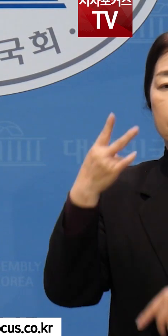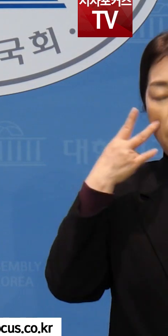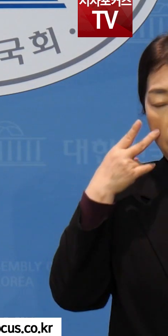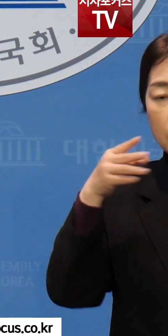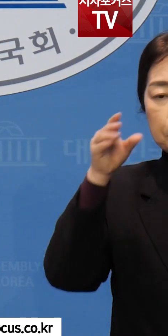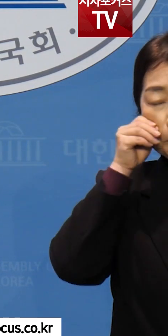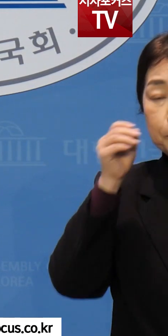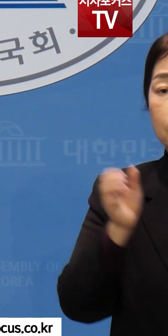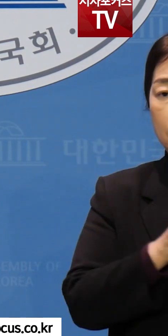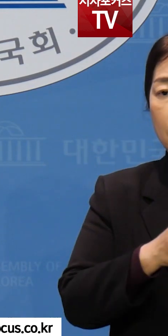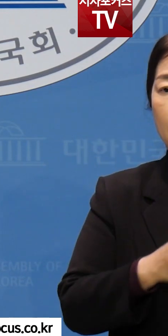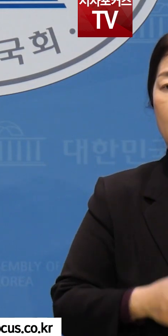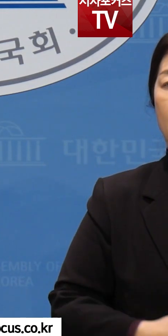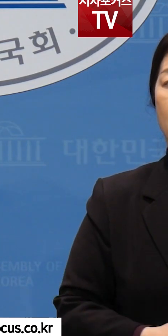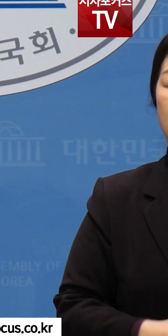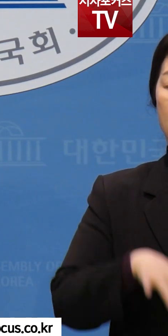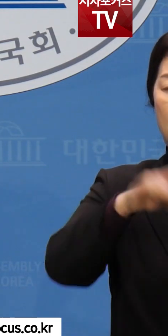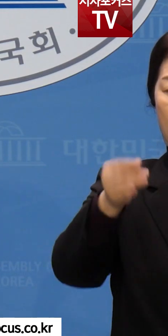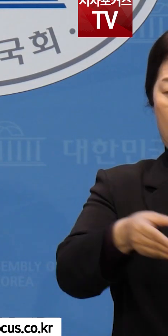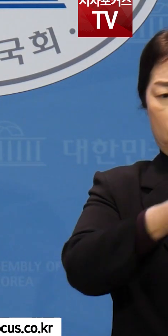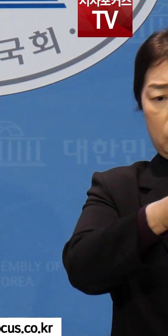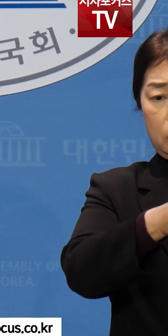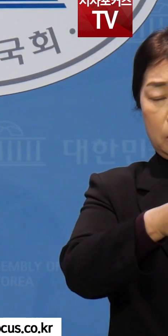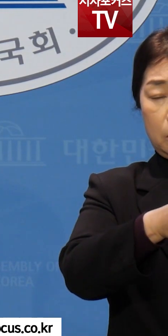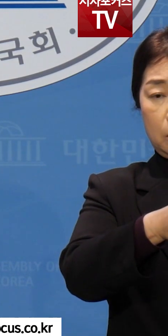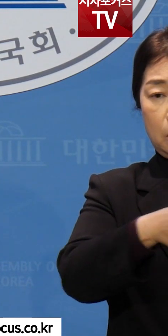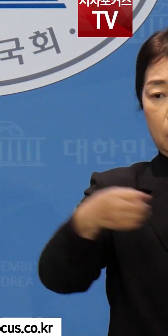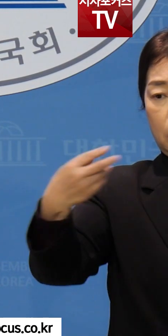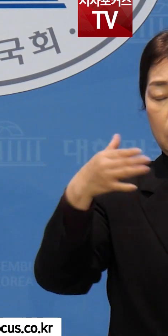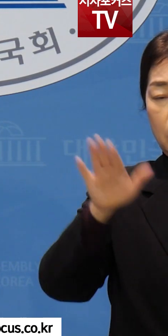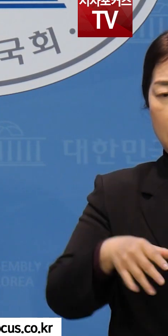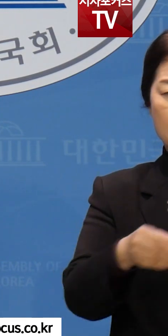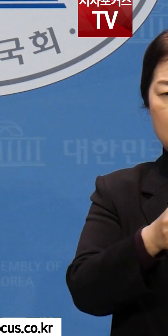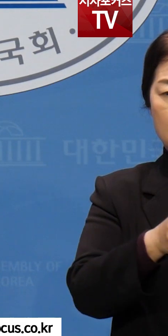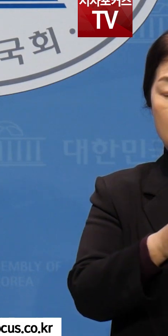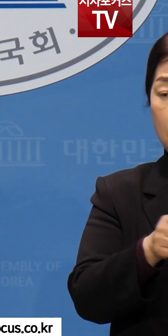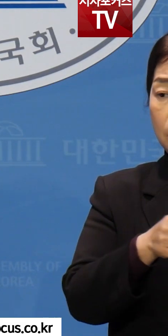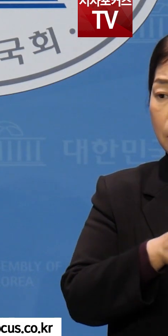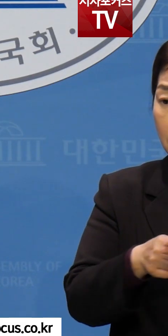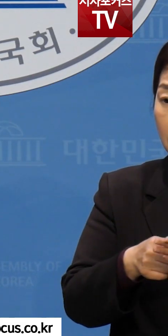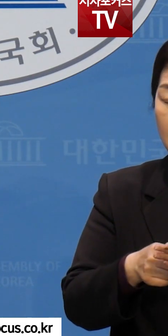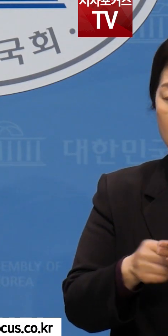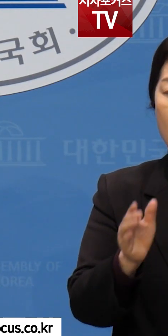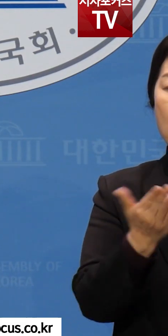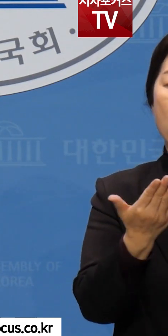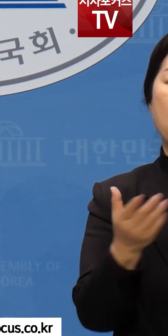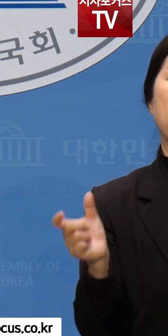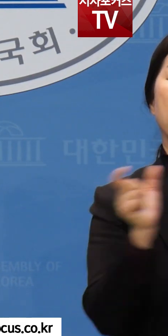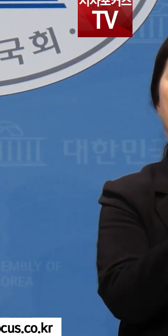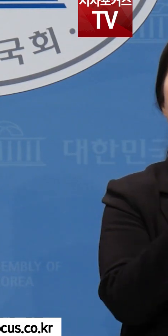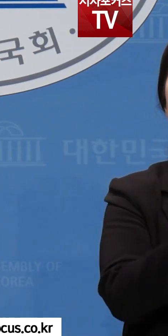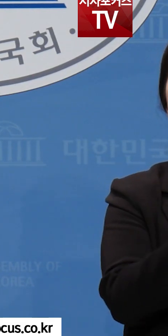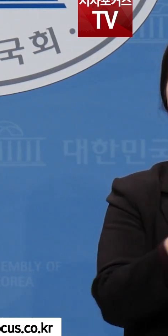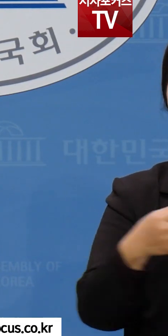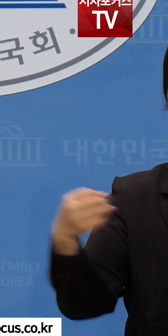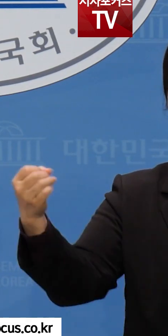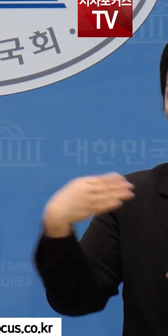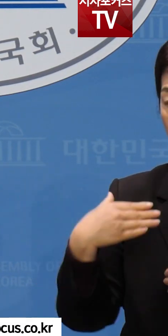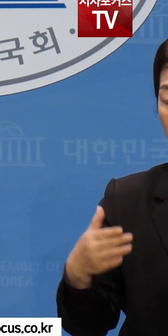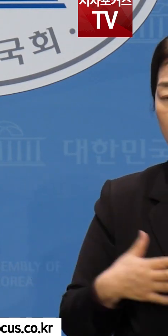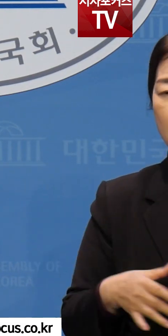당초에는 부칙을 요구했는데 부칙을 조약을 제시하니까 본칙에 넣어달라는 요구까지